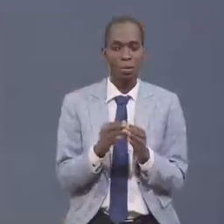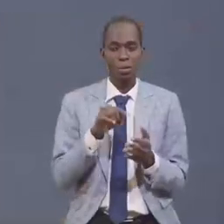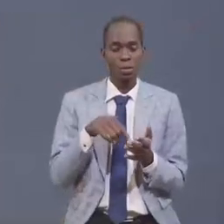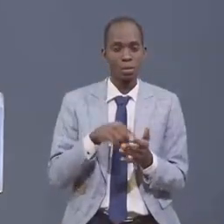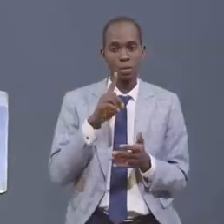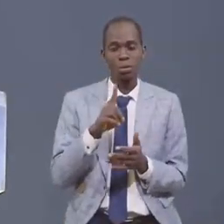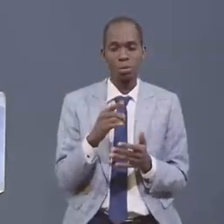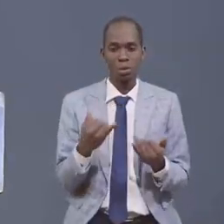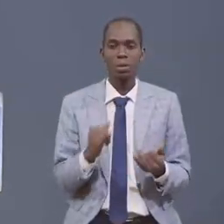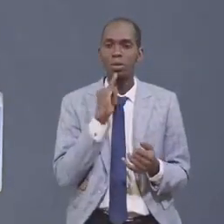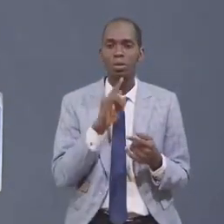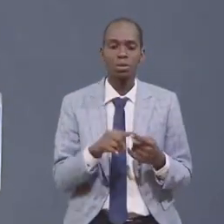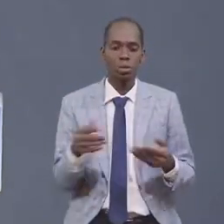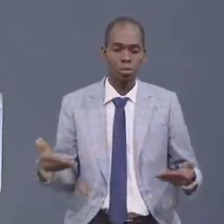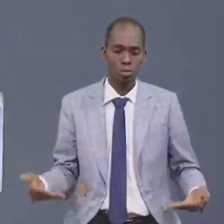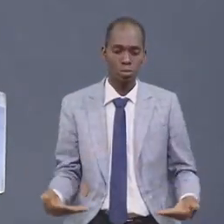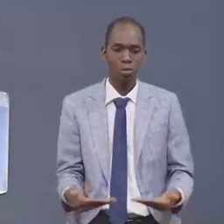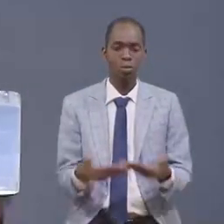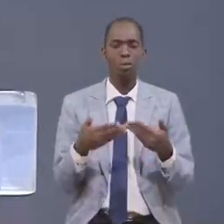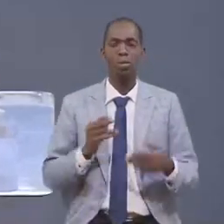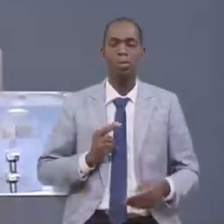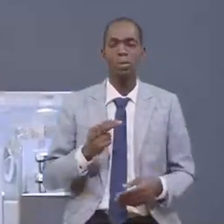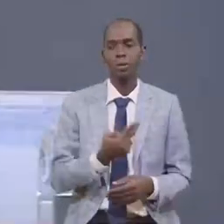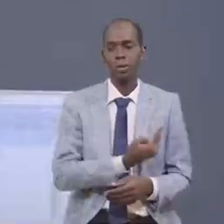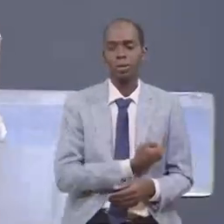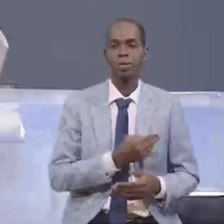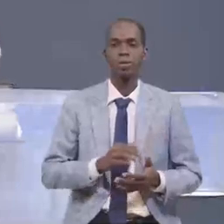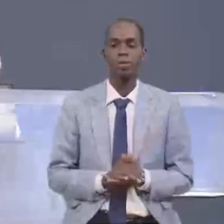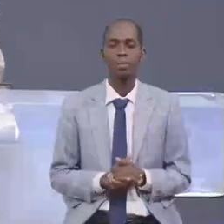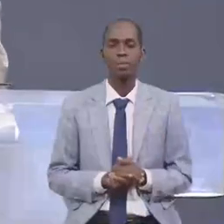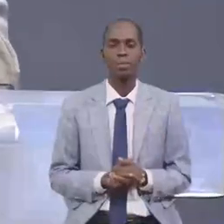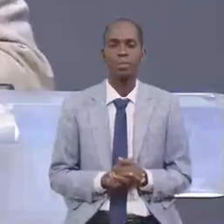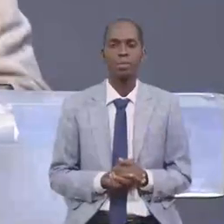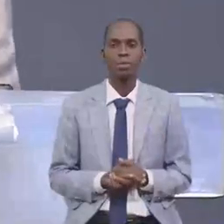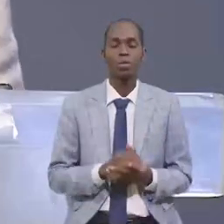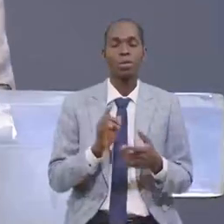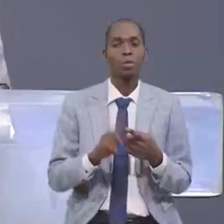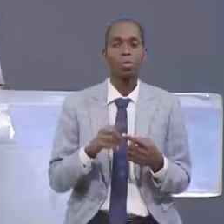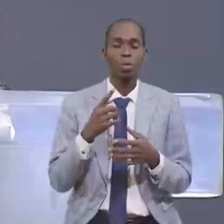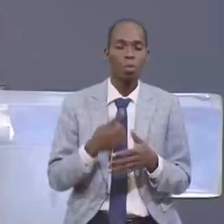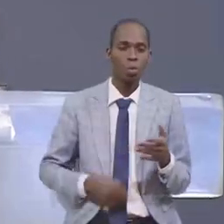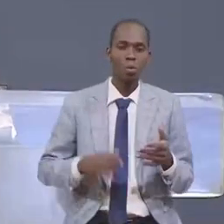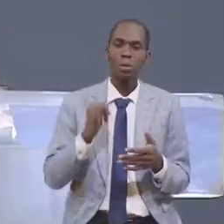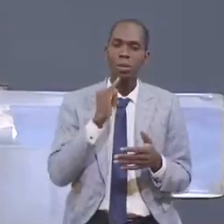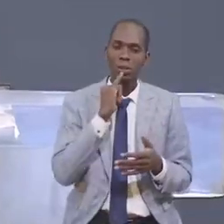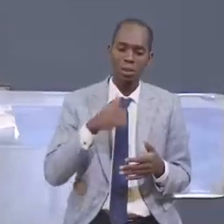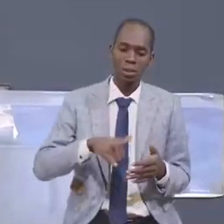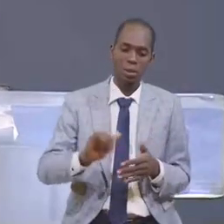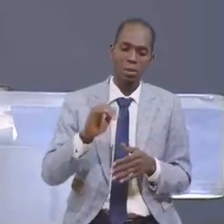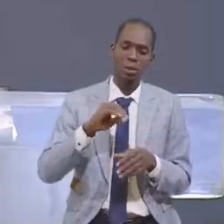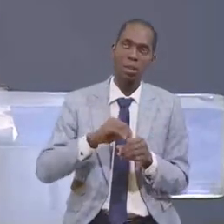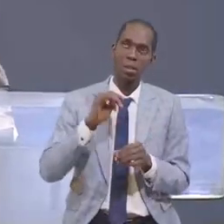Et cette première séance est pour nous introduire à ce qui nous attend.